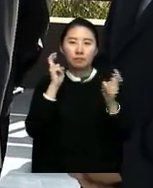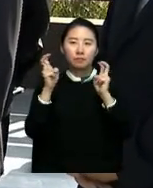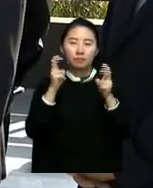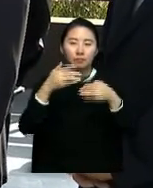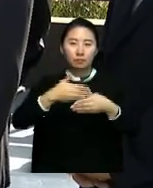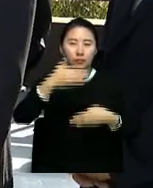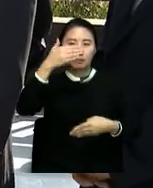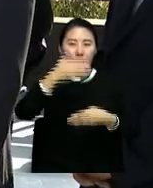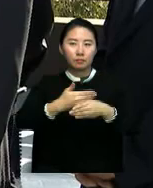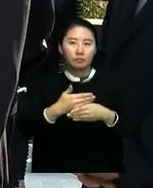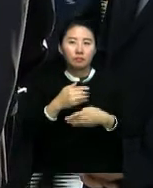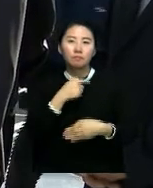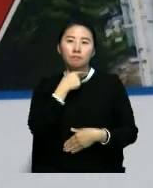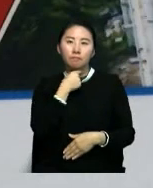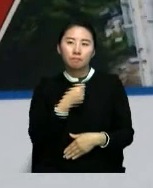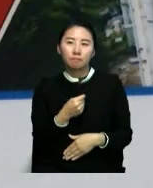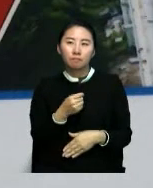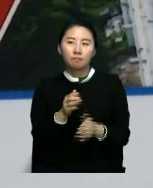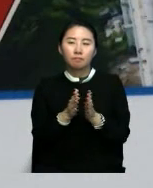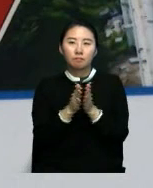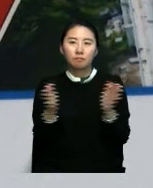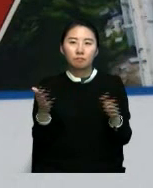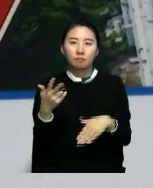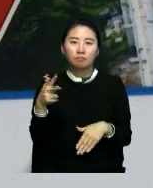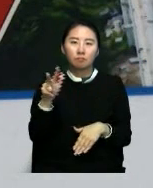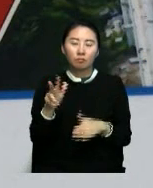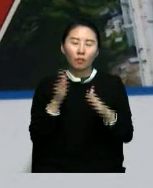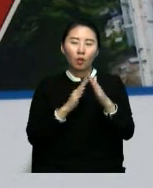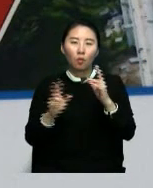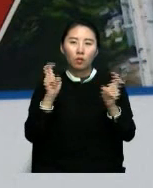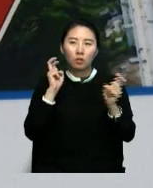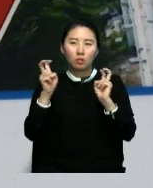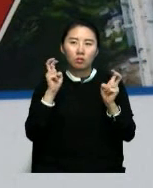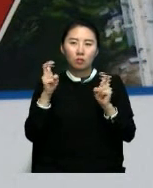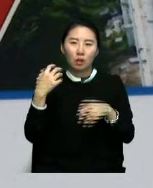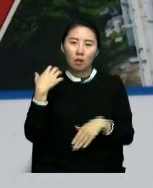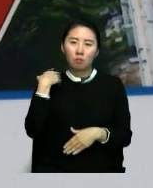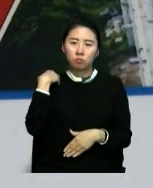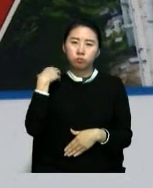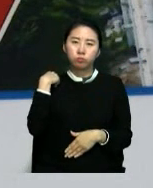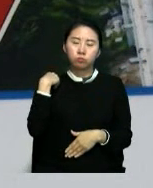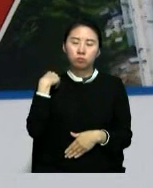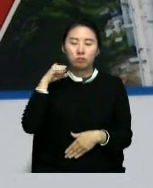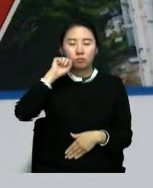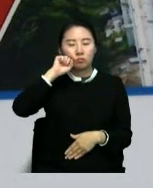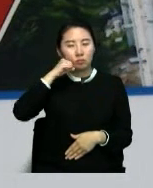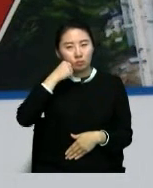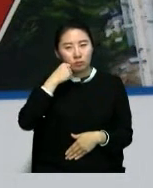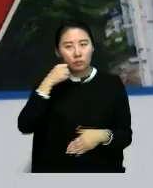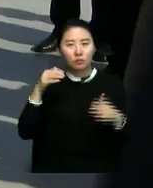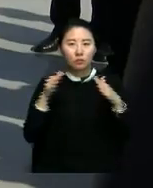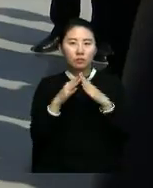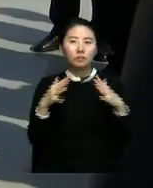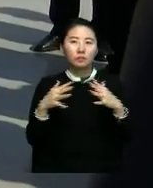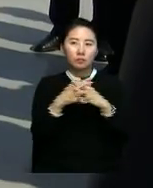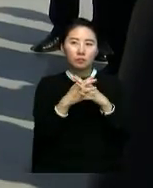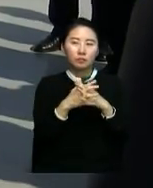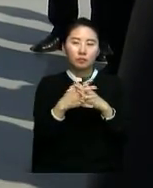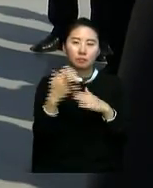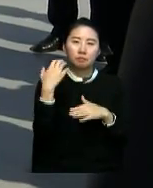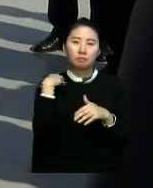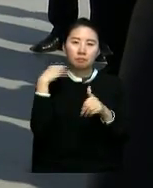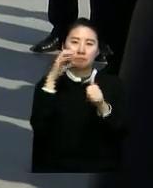방음벽 설치를 요구하고 나섰습니다. 하지만 공단 측은 원인자 부담 원칙을 주장하며 주택 건설업자